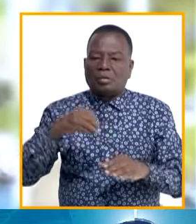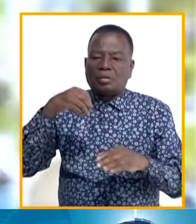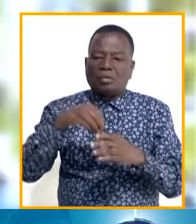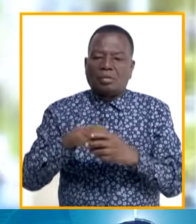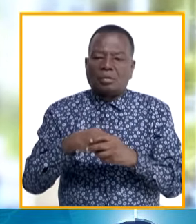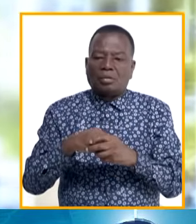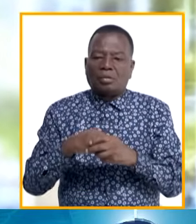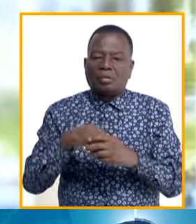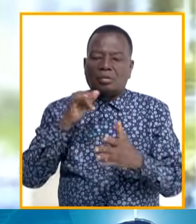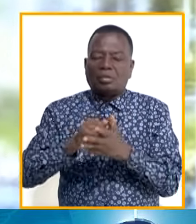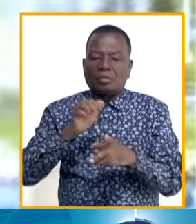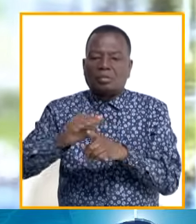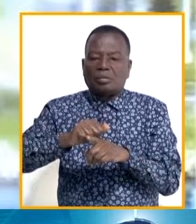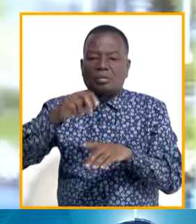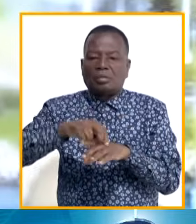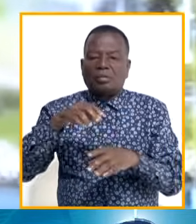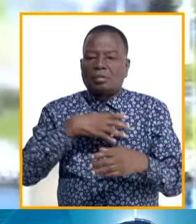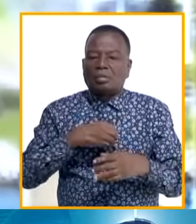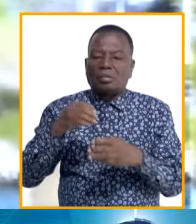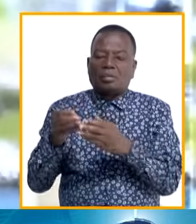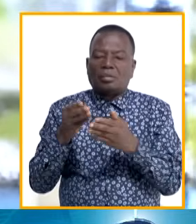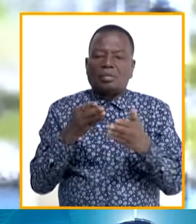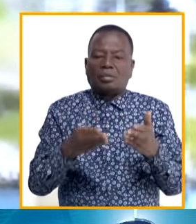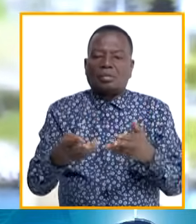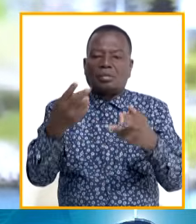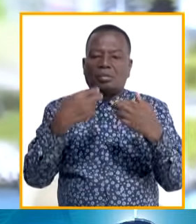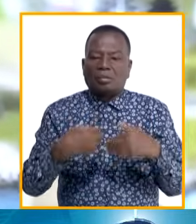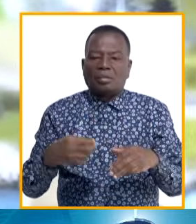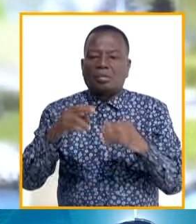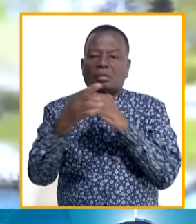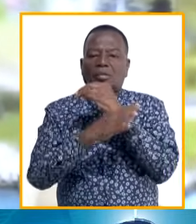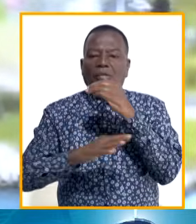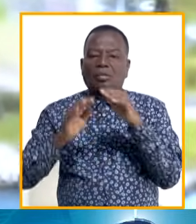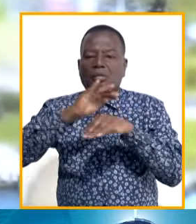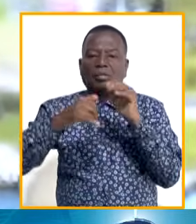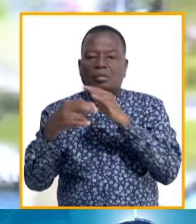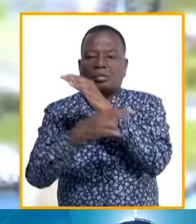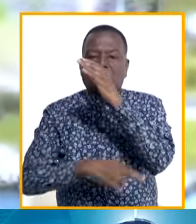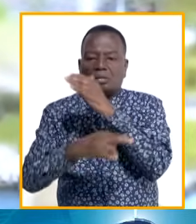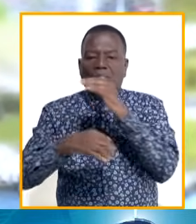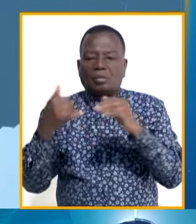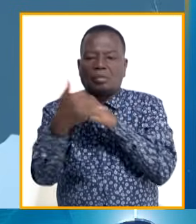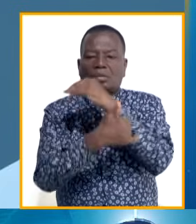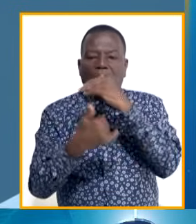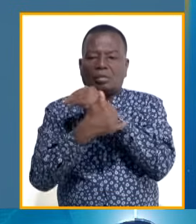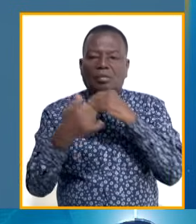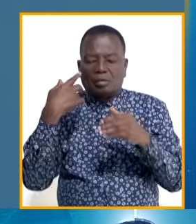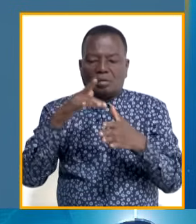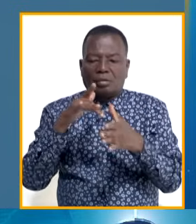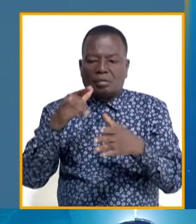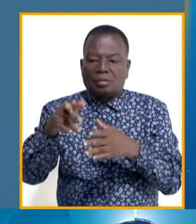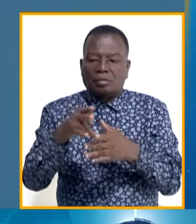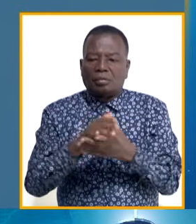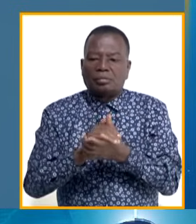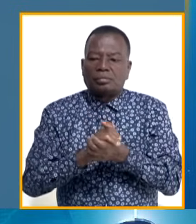d'alevins. Cette formation qui a enregistré plusieurs pisciculteurs venus de toutes les régions du pays s'est déroulée à Bengourou. On retrouve justement notre correspondant